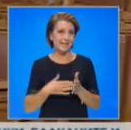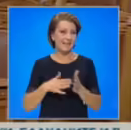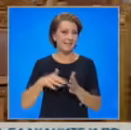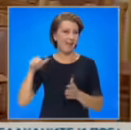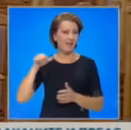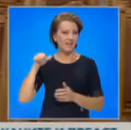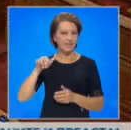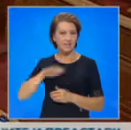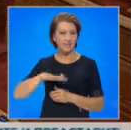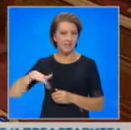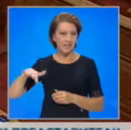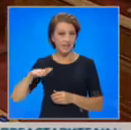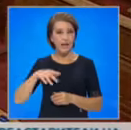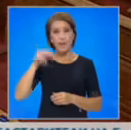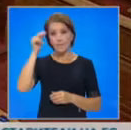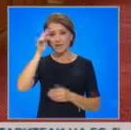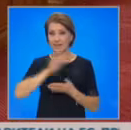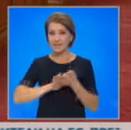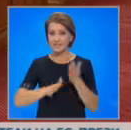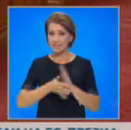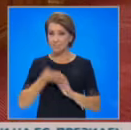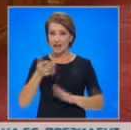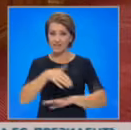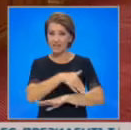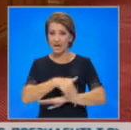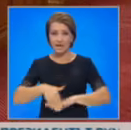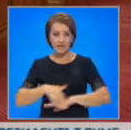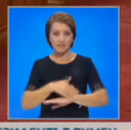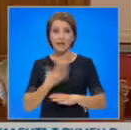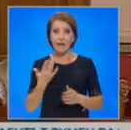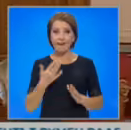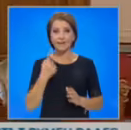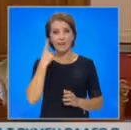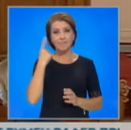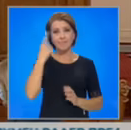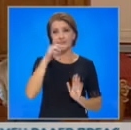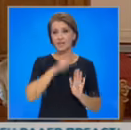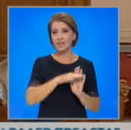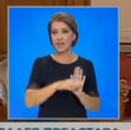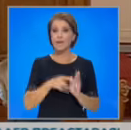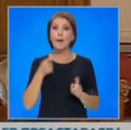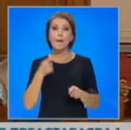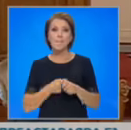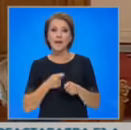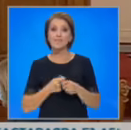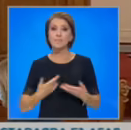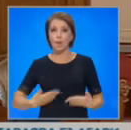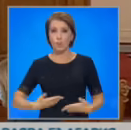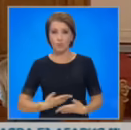на страната да се справи с мигрантския поток на границата прекрои дневния ред на парламента. Правим необходимото